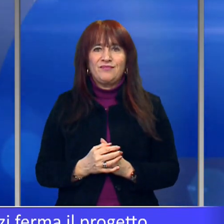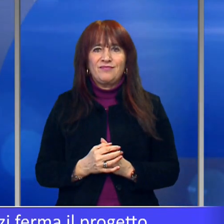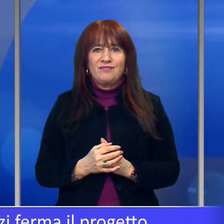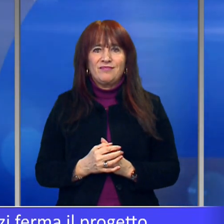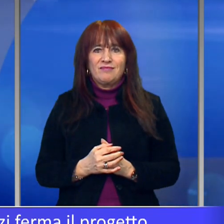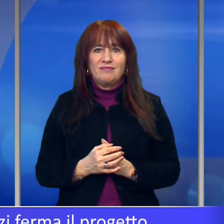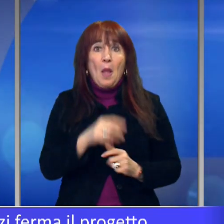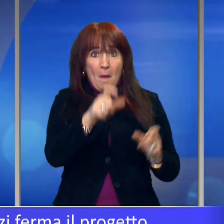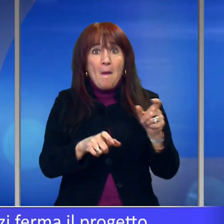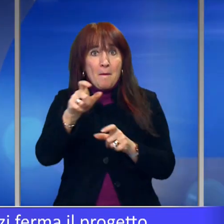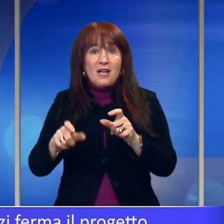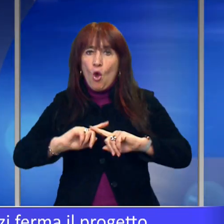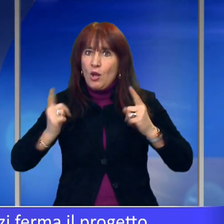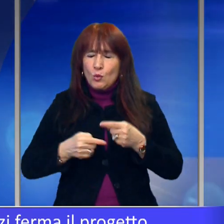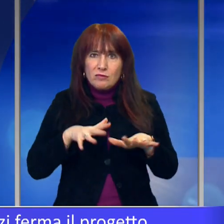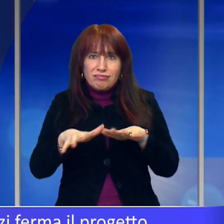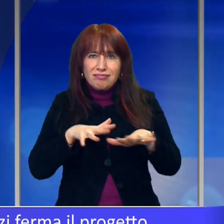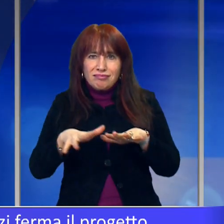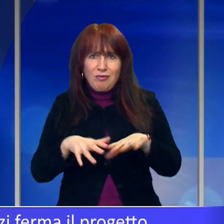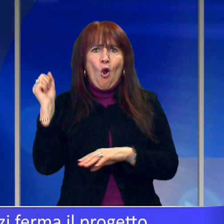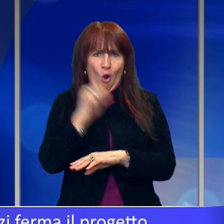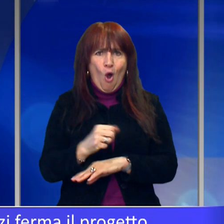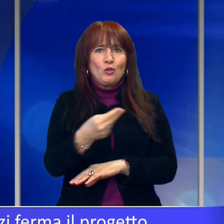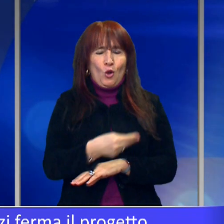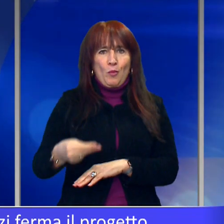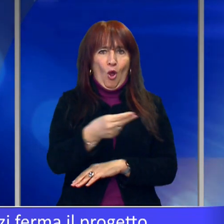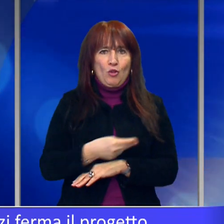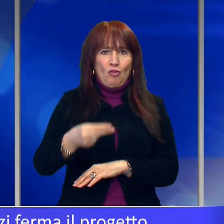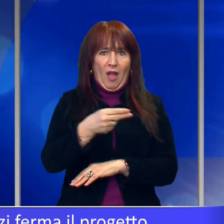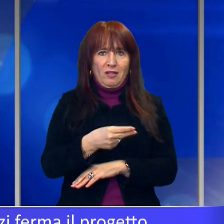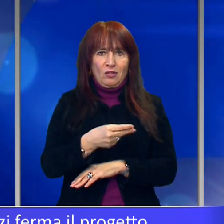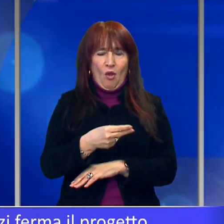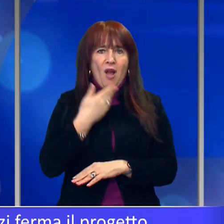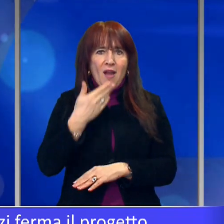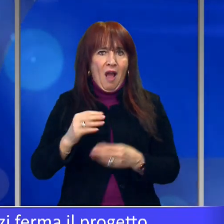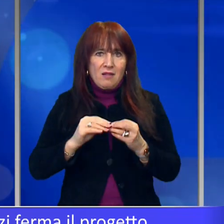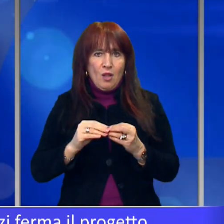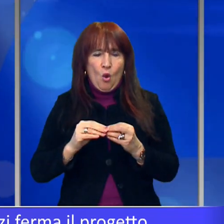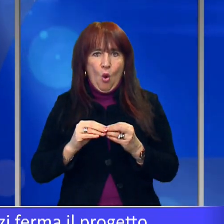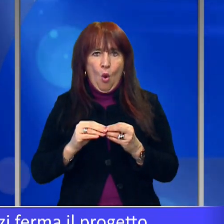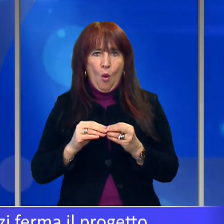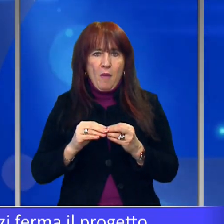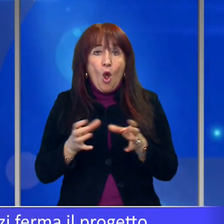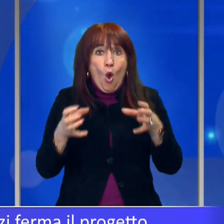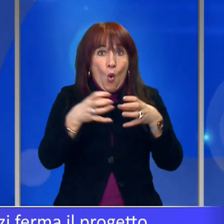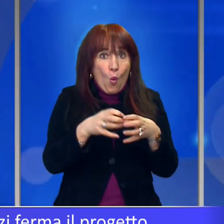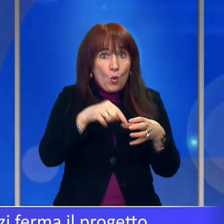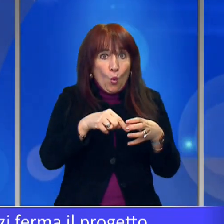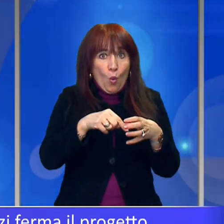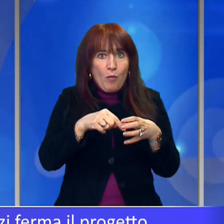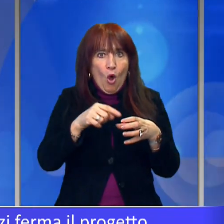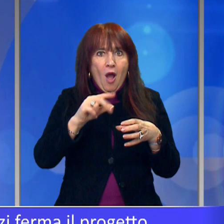anche la cittadinanza si era mobilitata contro l'opera attraverso la costituzione di un